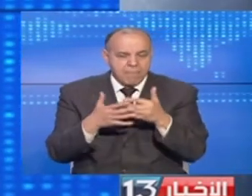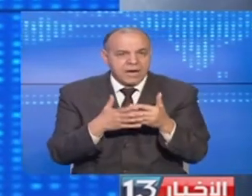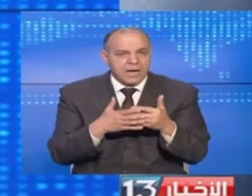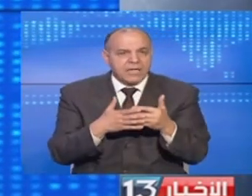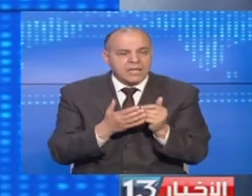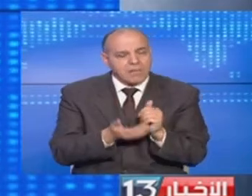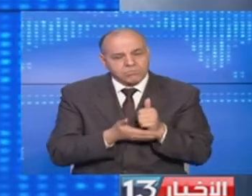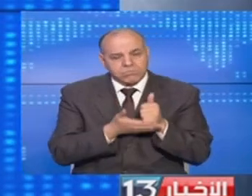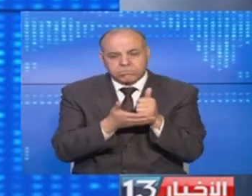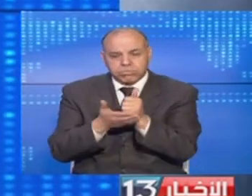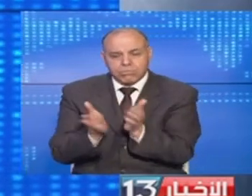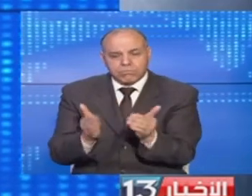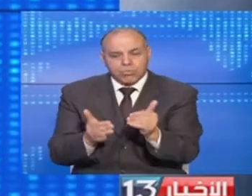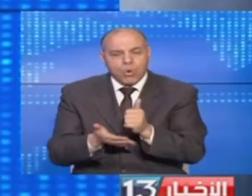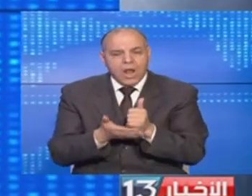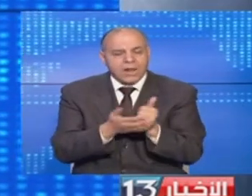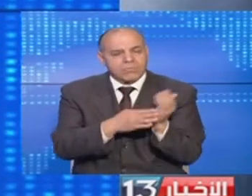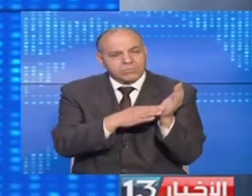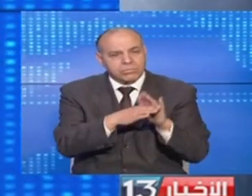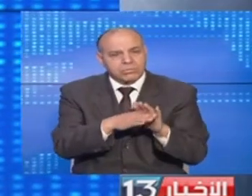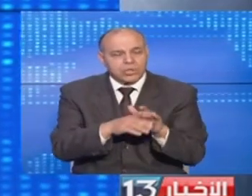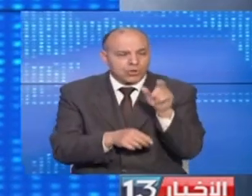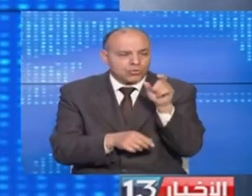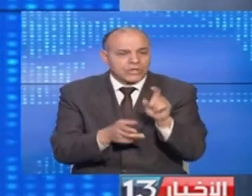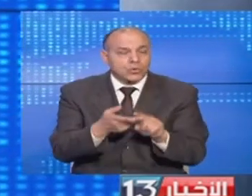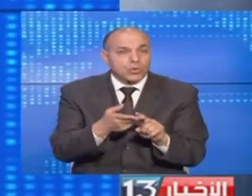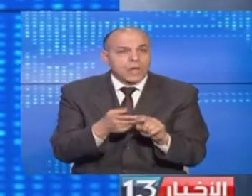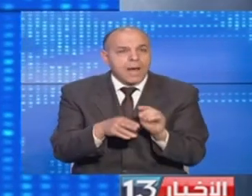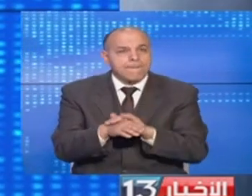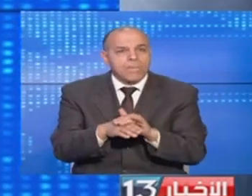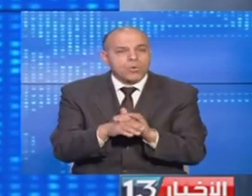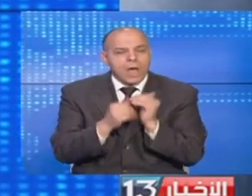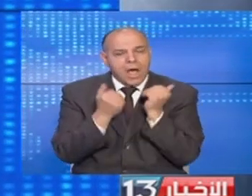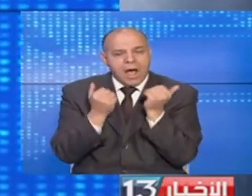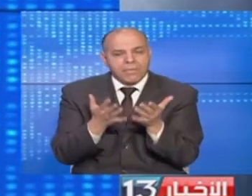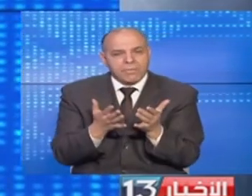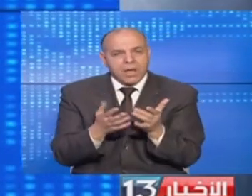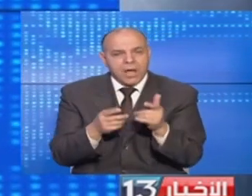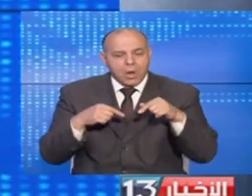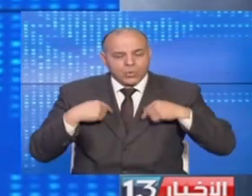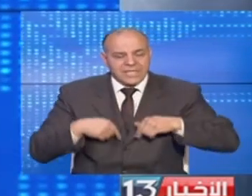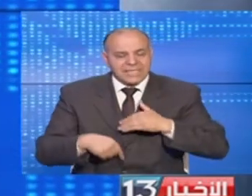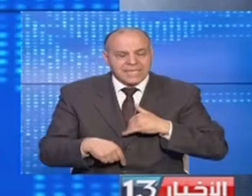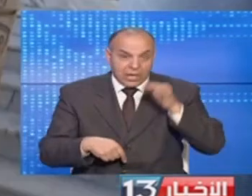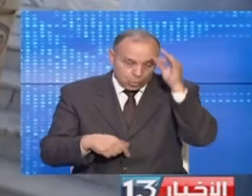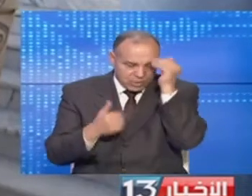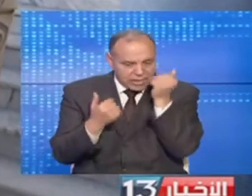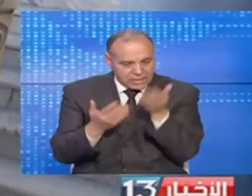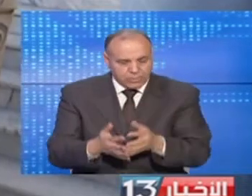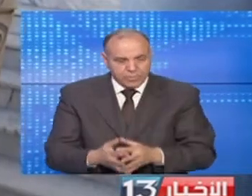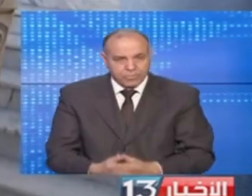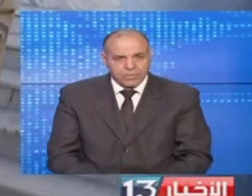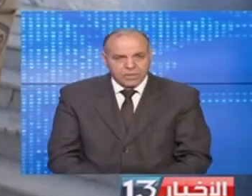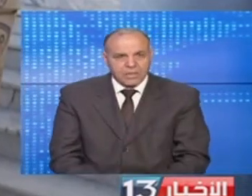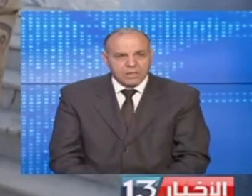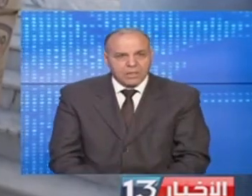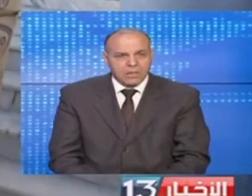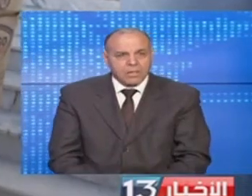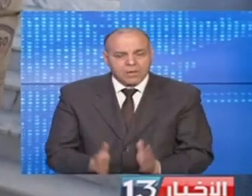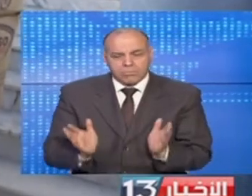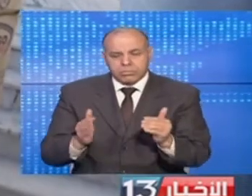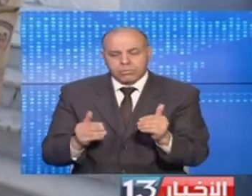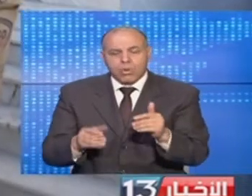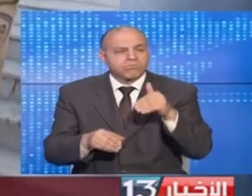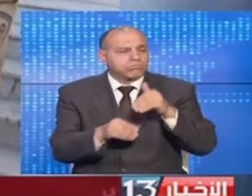تقديم معدات الوقايه الشخصيه في شكل هبه لوزاره الصحه هي صناديق